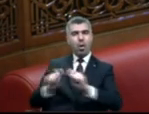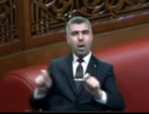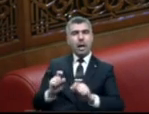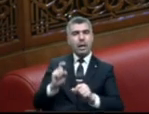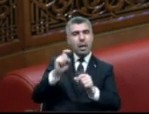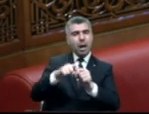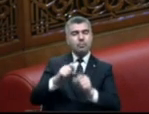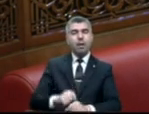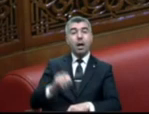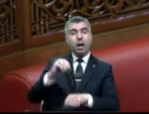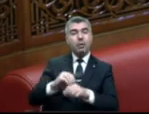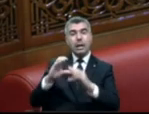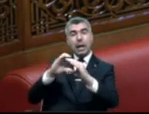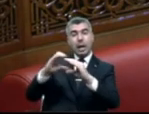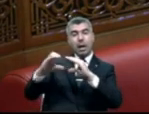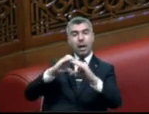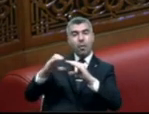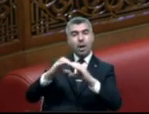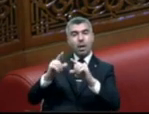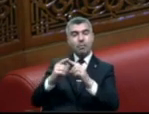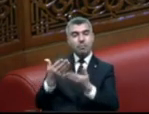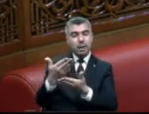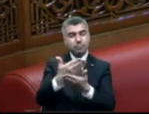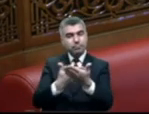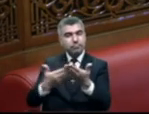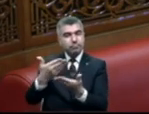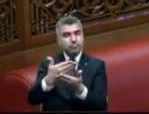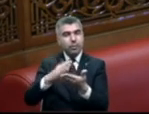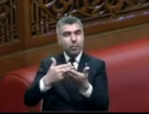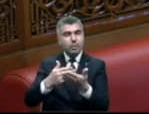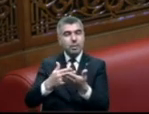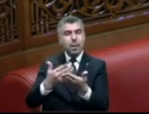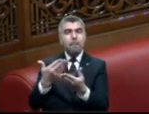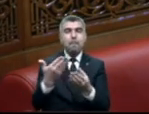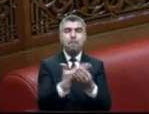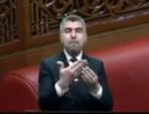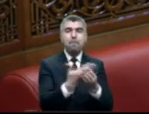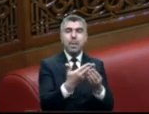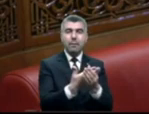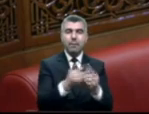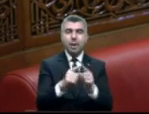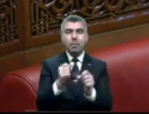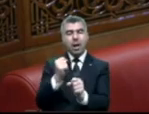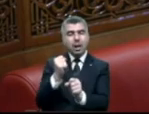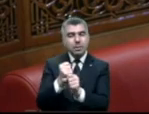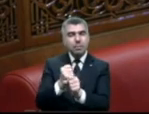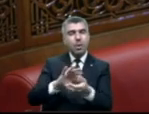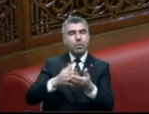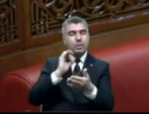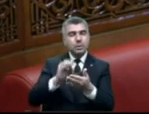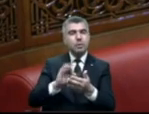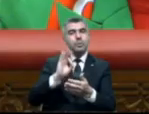النقابية، والحوار والتشاور مع الشركاء الاجتماعيين بشأن مختلف القضايا التي تهم مجالات الشغل والتشغيل